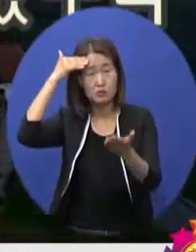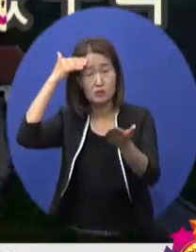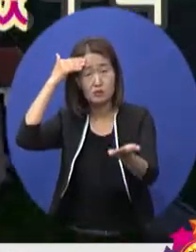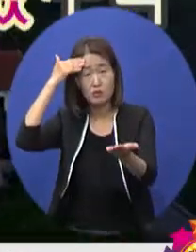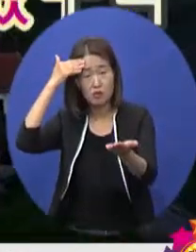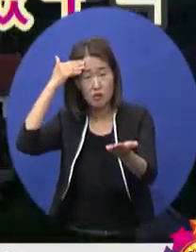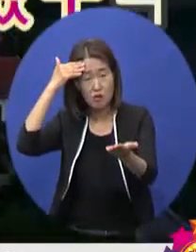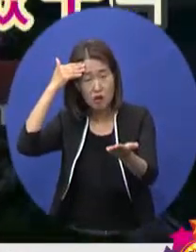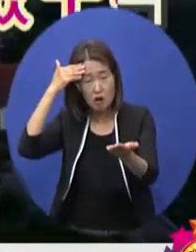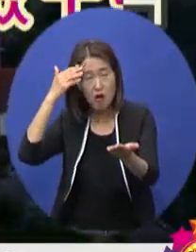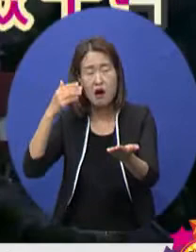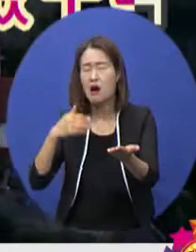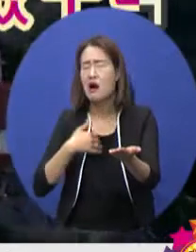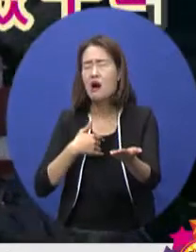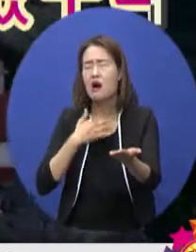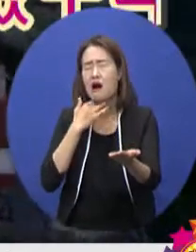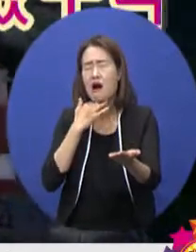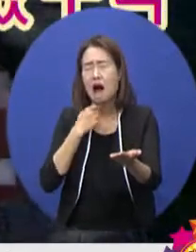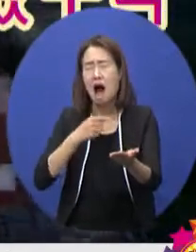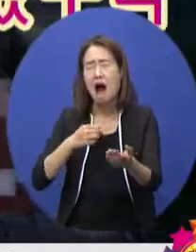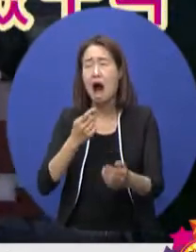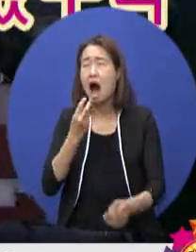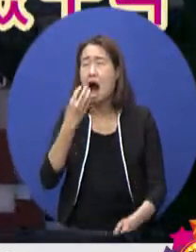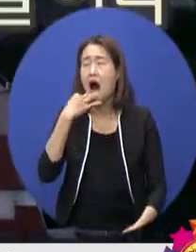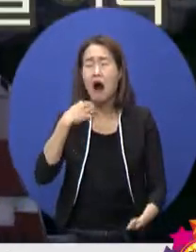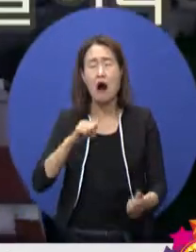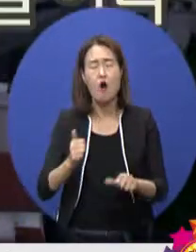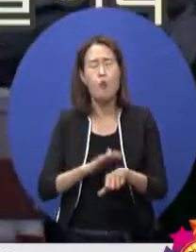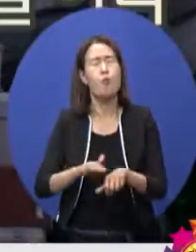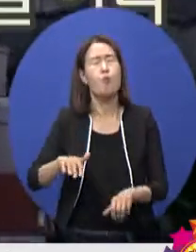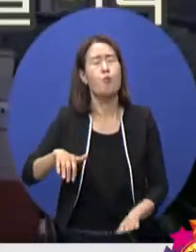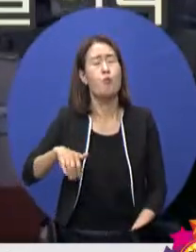청춘 너가는 줄 몰랐구나.